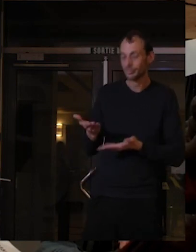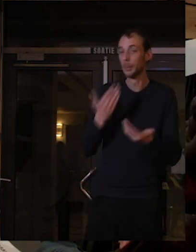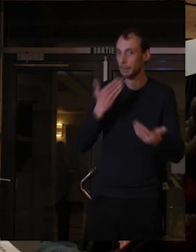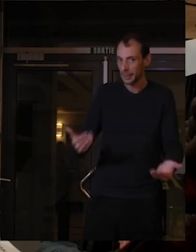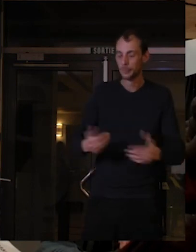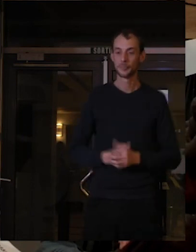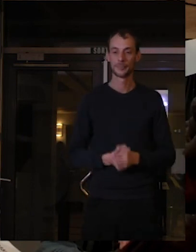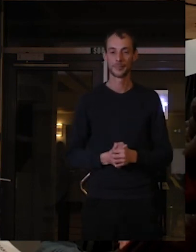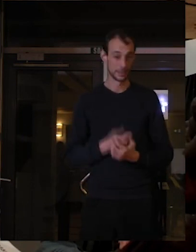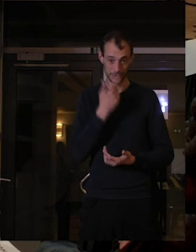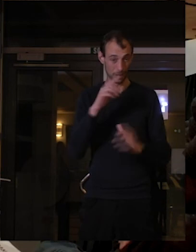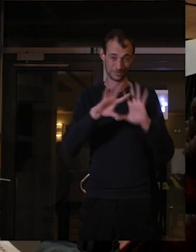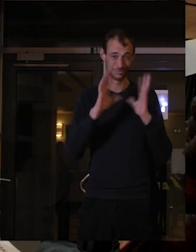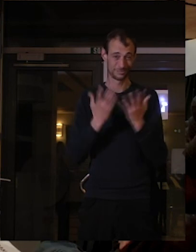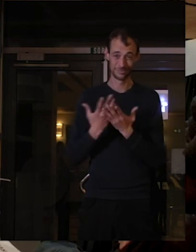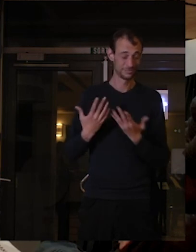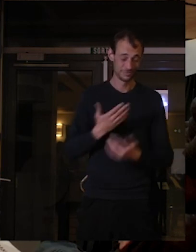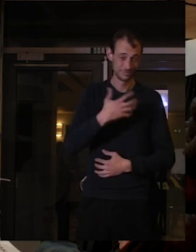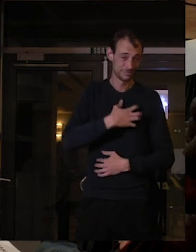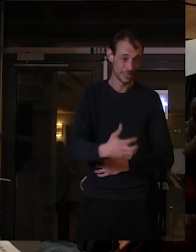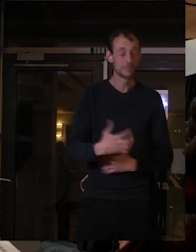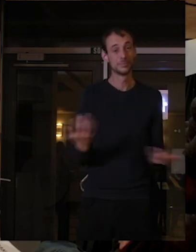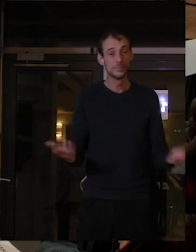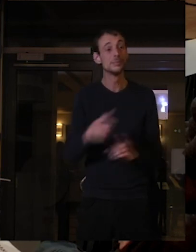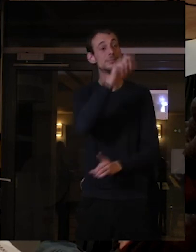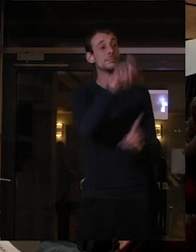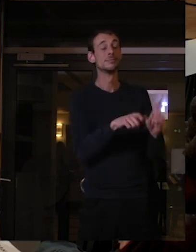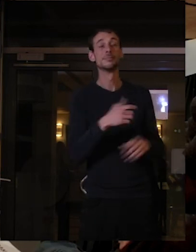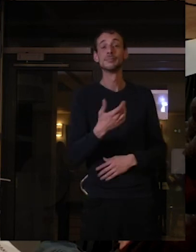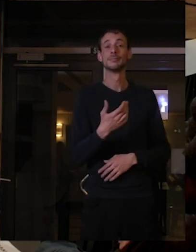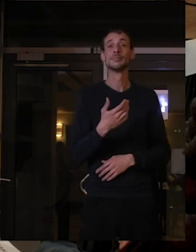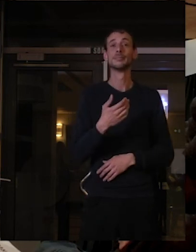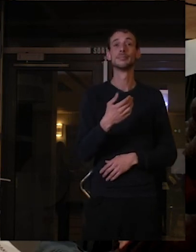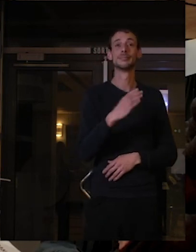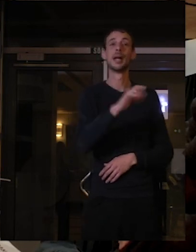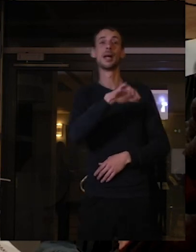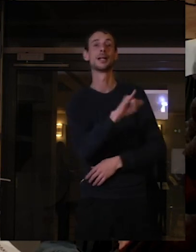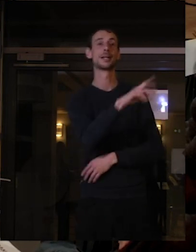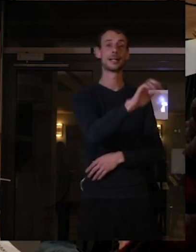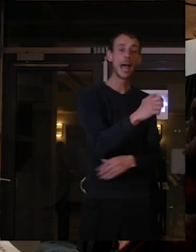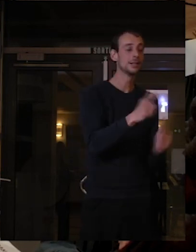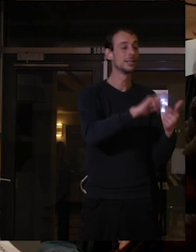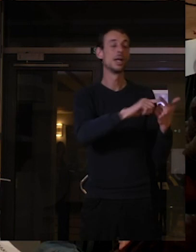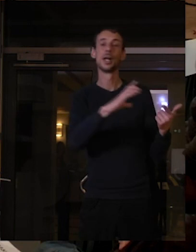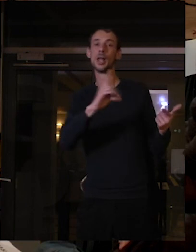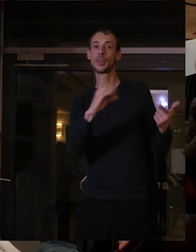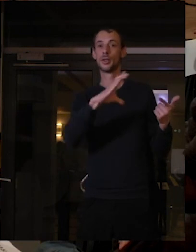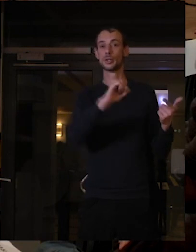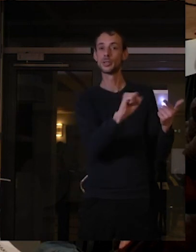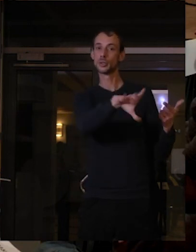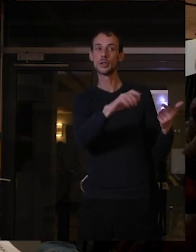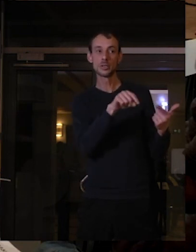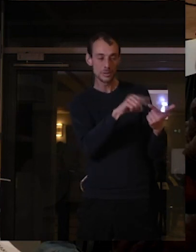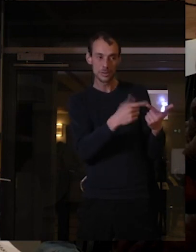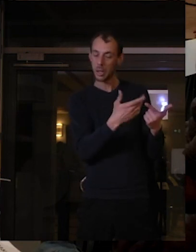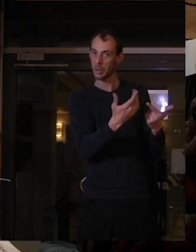C'était vraiment très riche. Merci beaucoup à Claire Bartou et Ogdos d'avoir été présents et d'avoir co-construit,